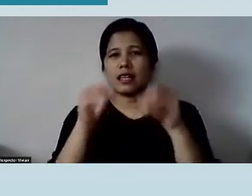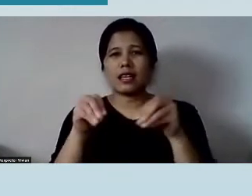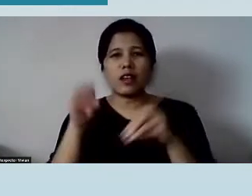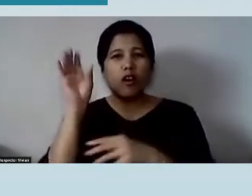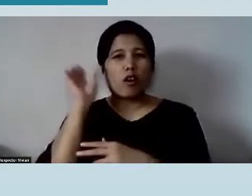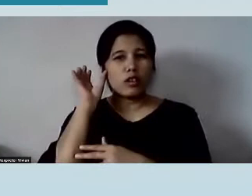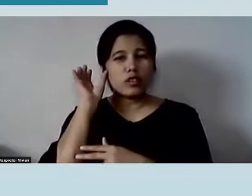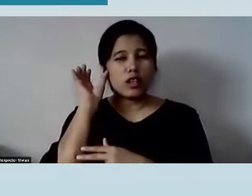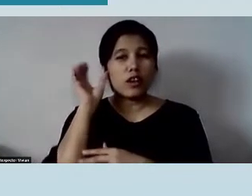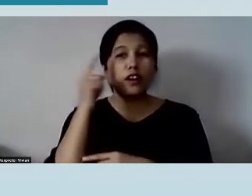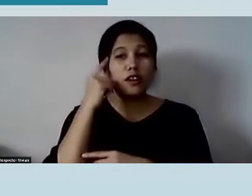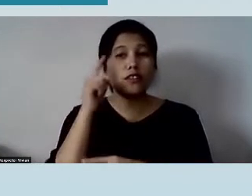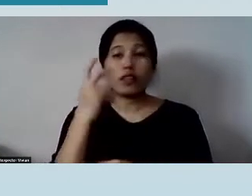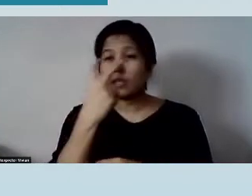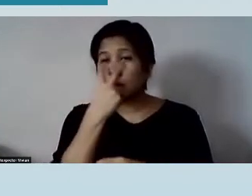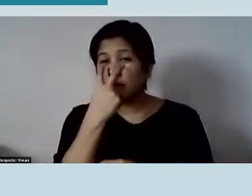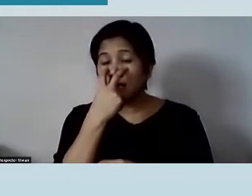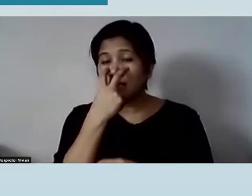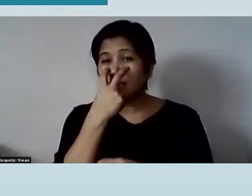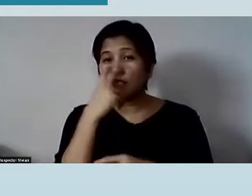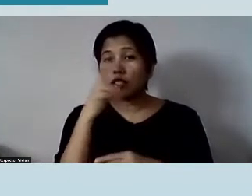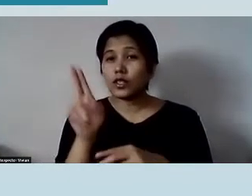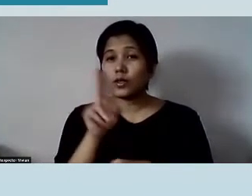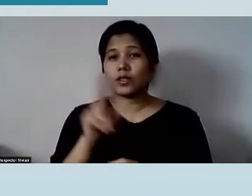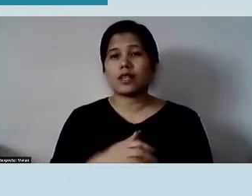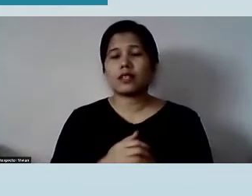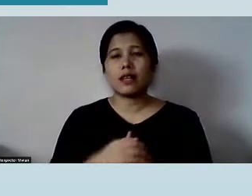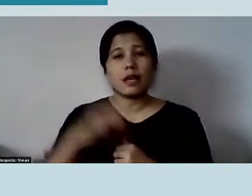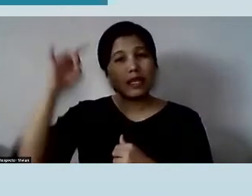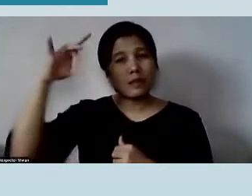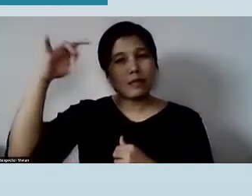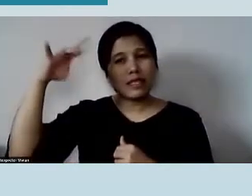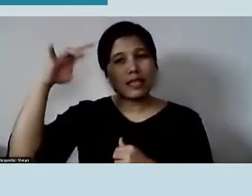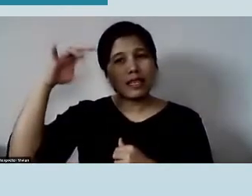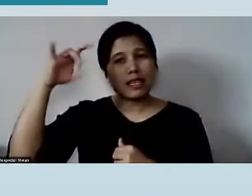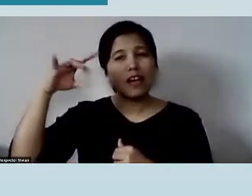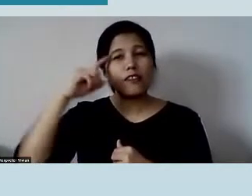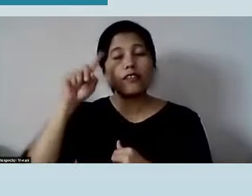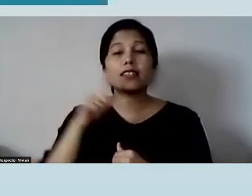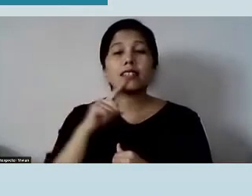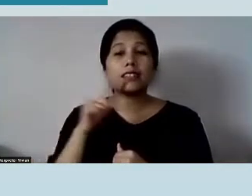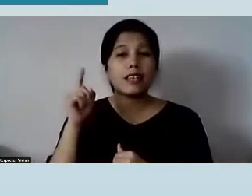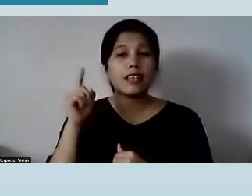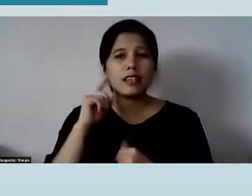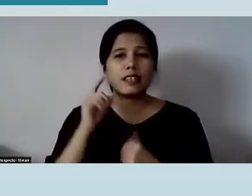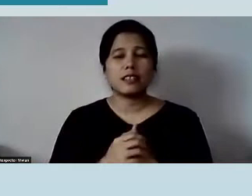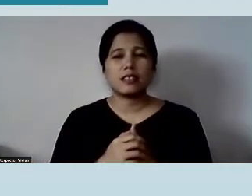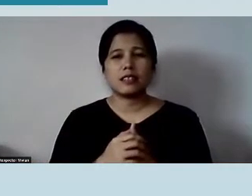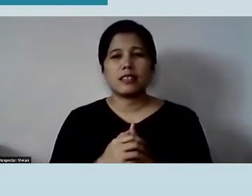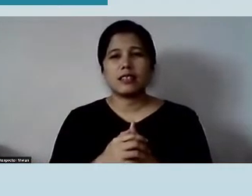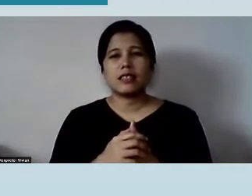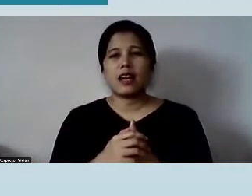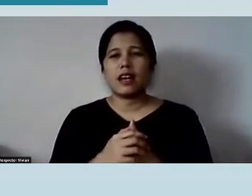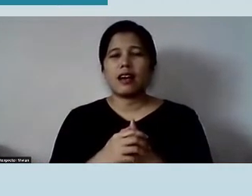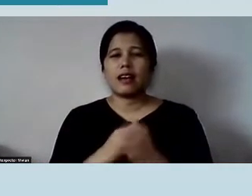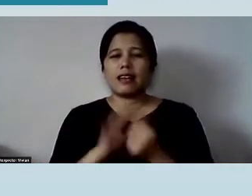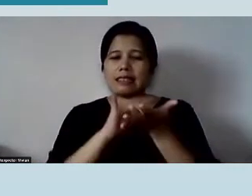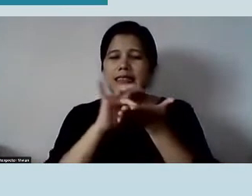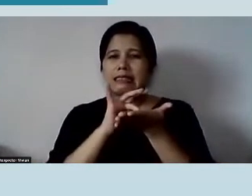audio para doon sa mga blind users, blinking light for the deaf, tapos naka-braille pa yan sa loob at labas,